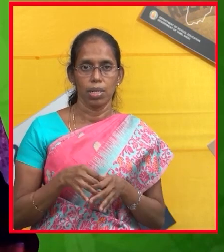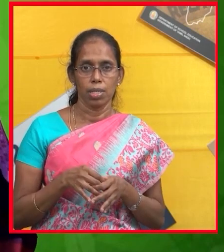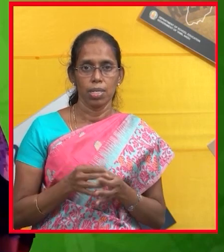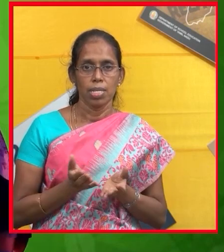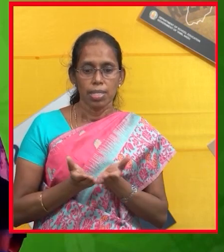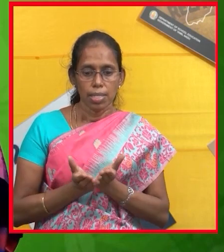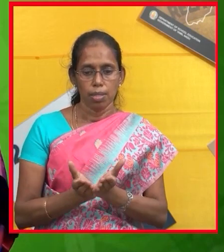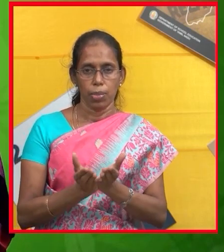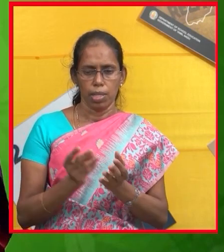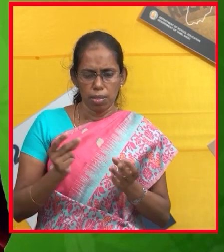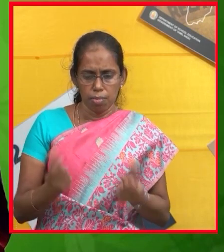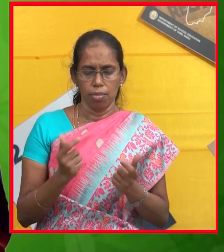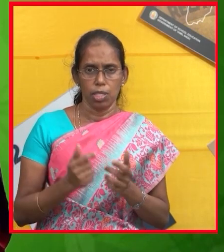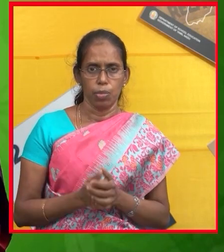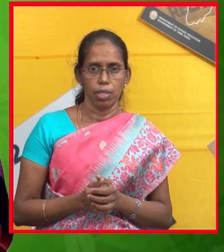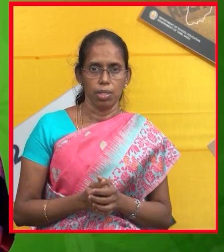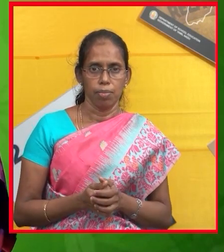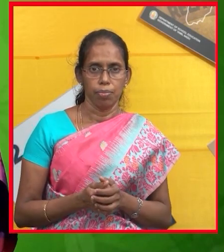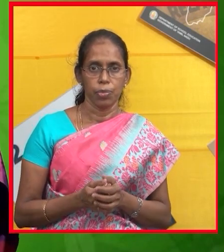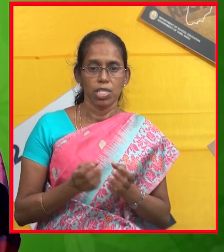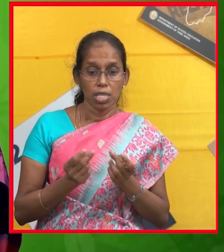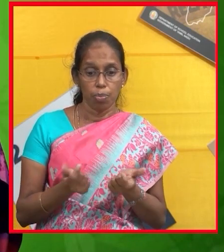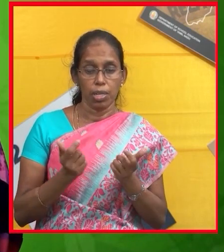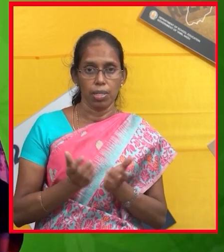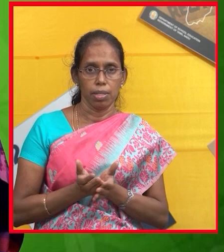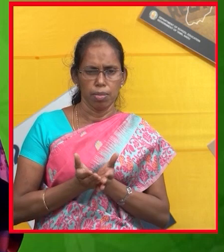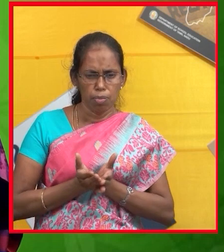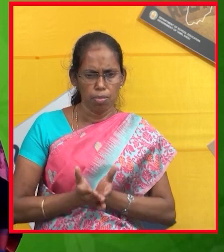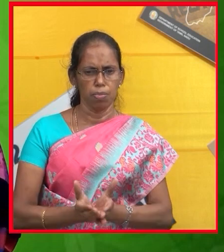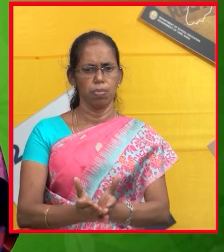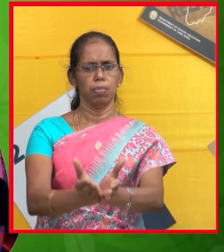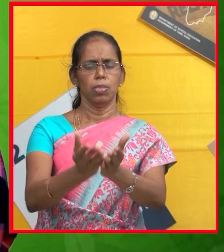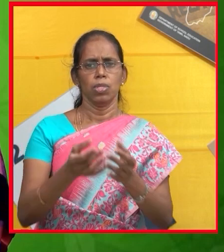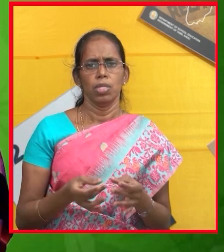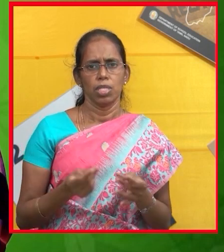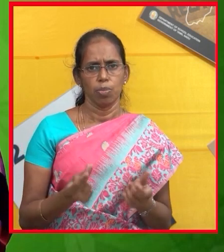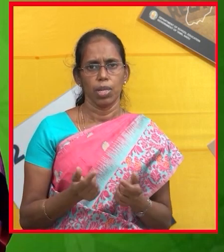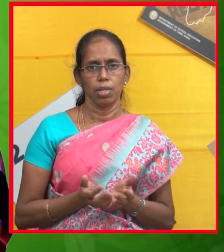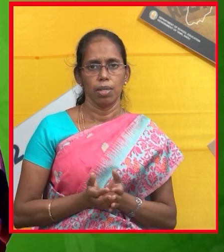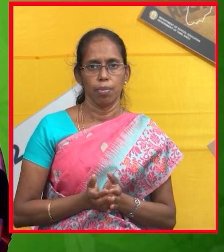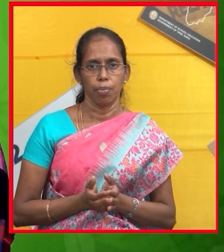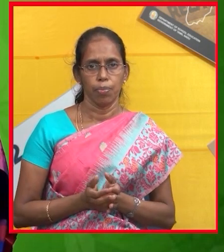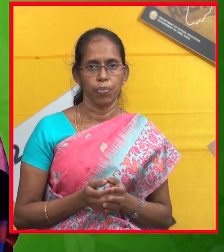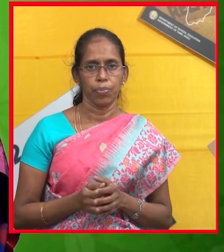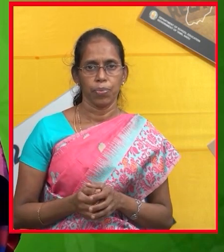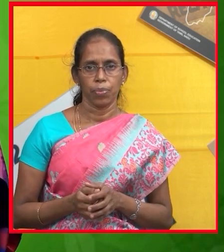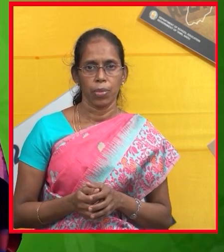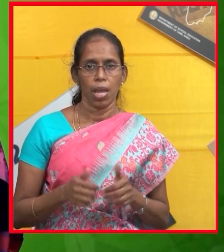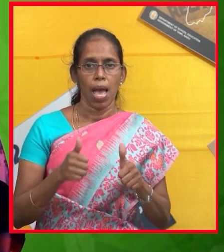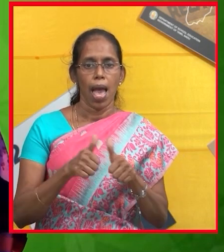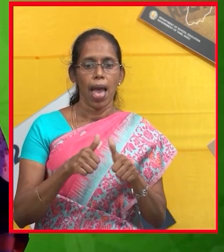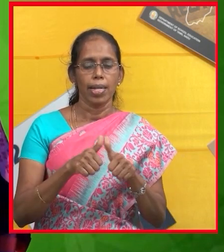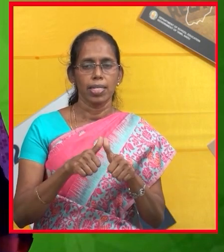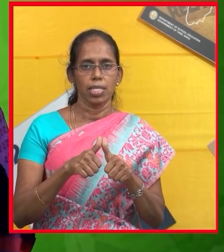அப்படின்னாக்க ஸ்பீட், யூனிட் ஆஃப் ஸ்பீடை வந்து மெஷர் பண்ணுற யூனிட் அது.